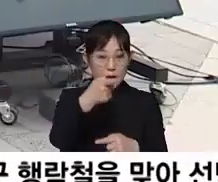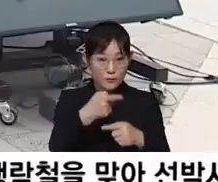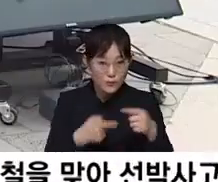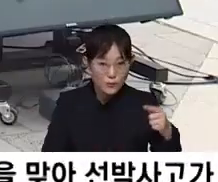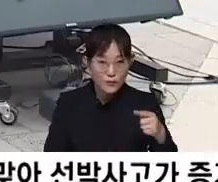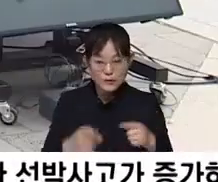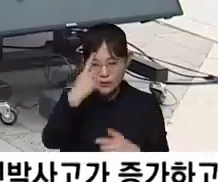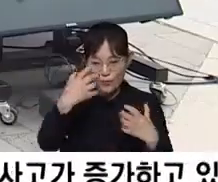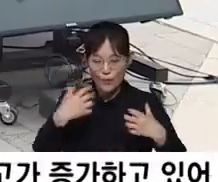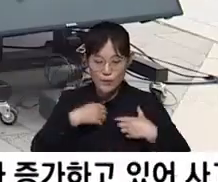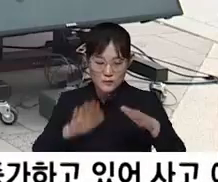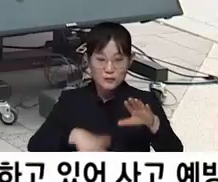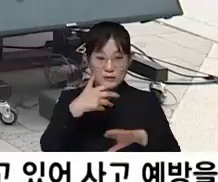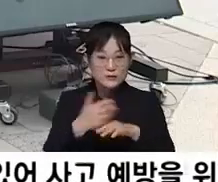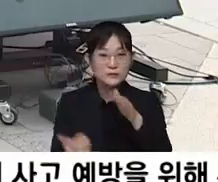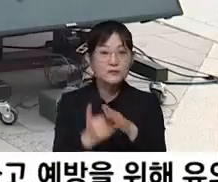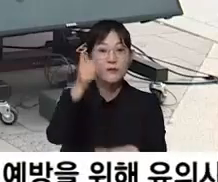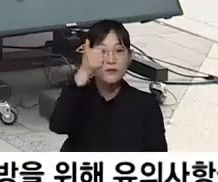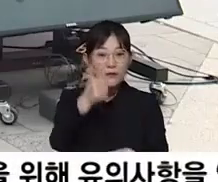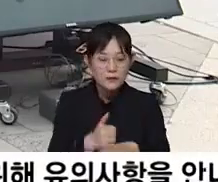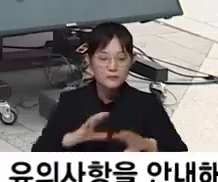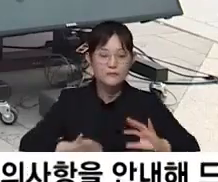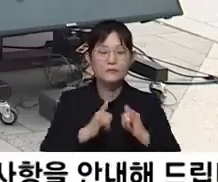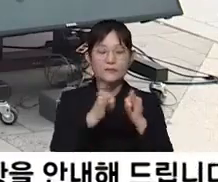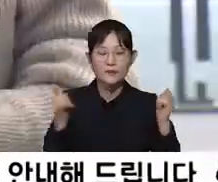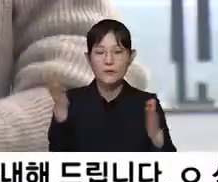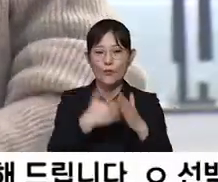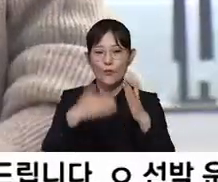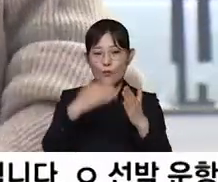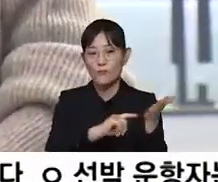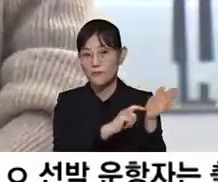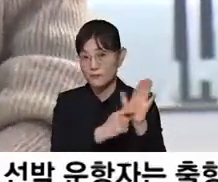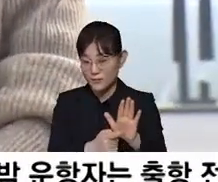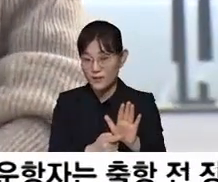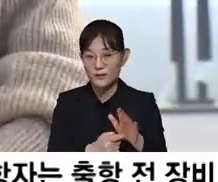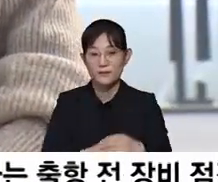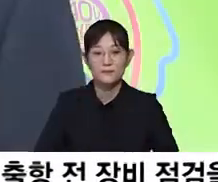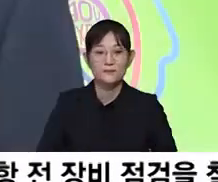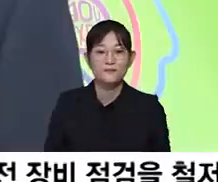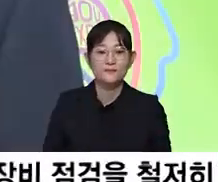이루어진 정부의 혁신 성과를 국민들에게 공개하는 행사입니다.